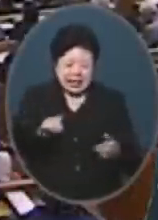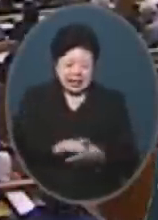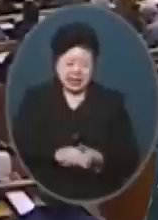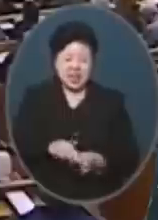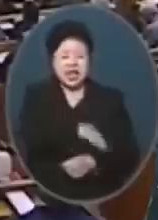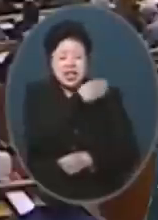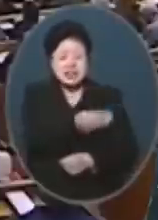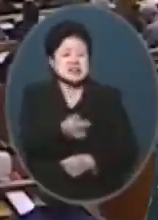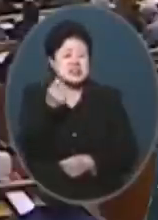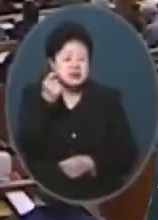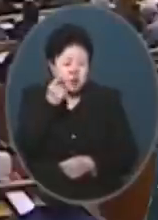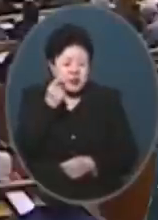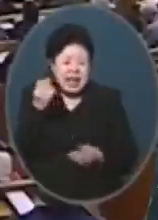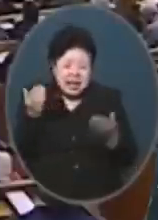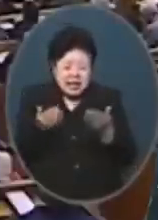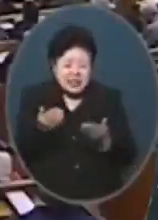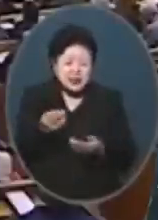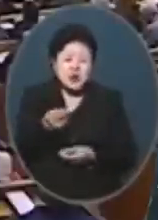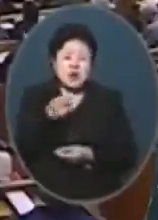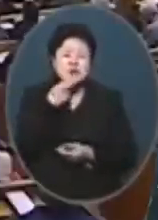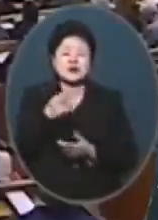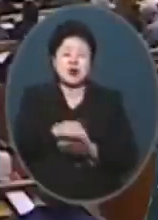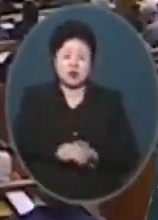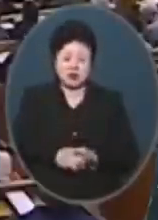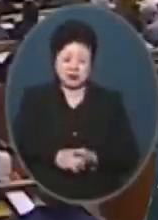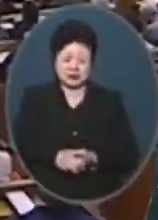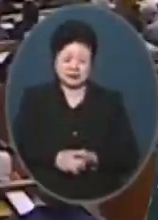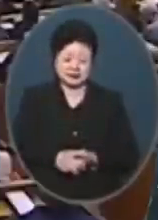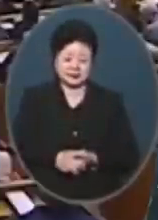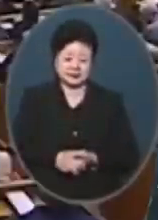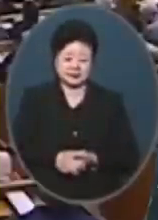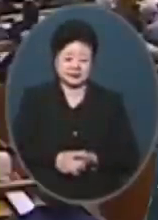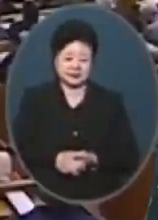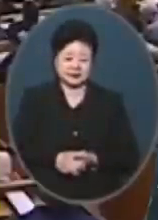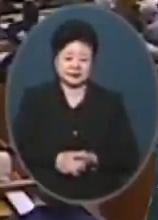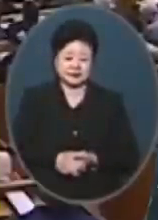믿는 자에게는 능히 하지 못할 일이 없느니라 하시니라.